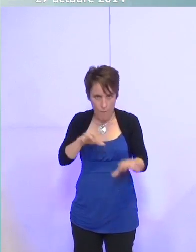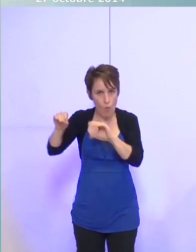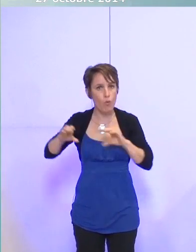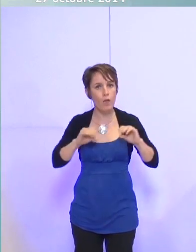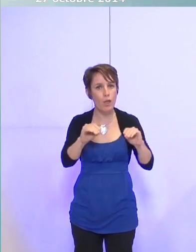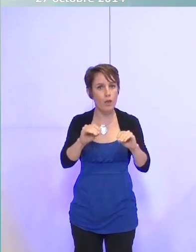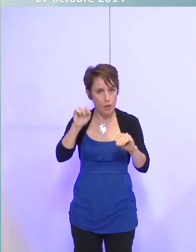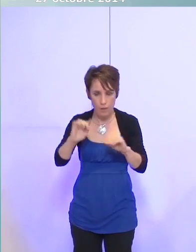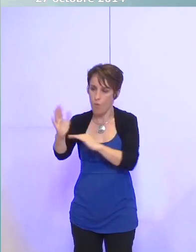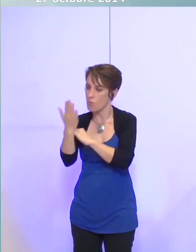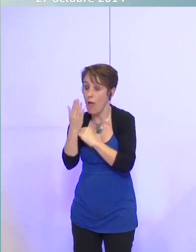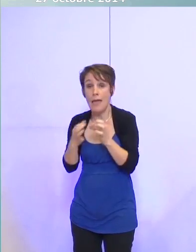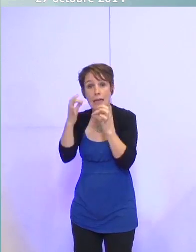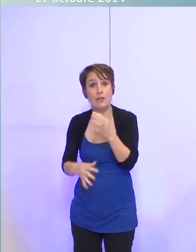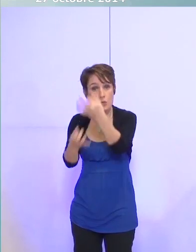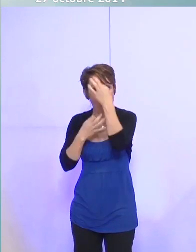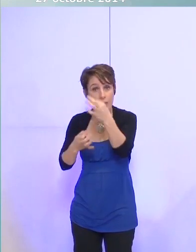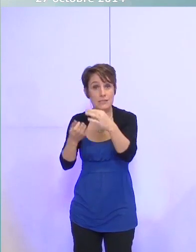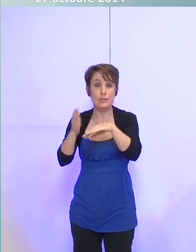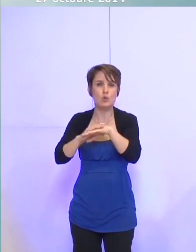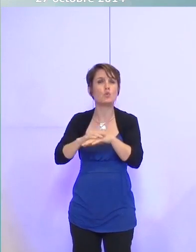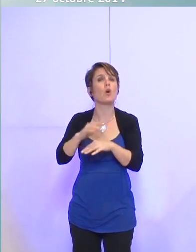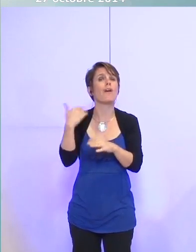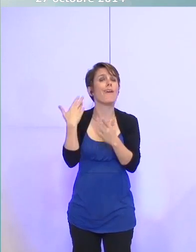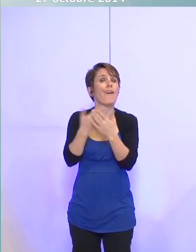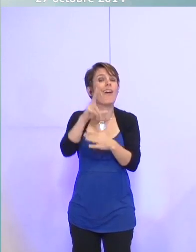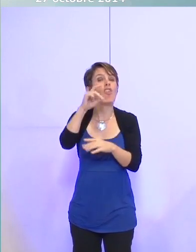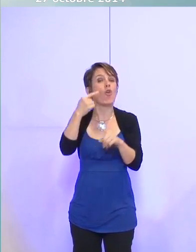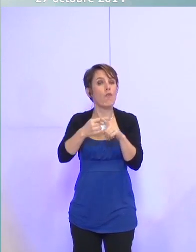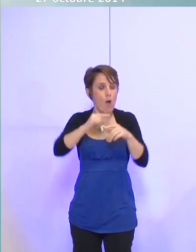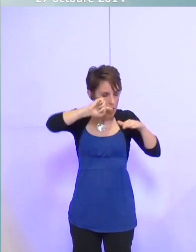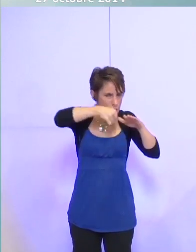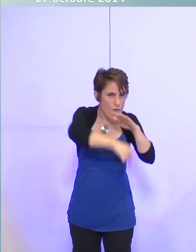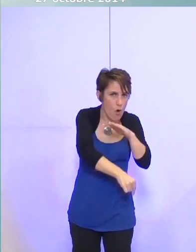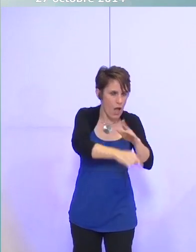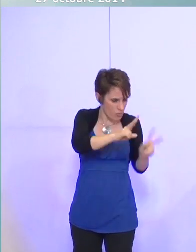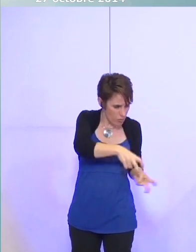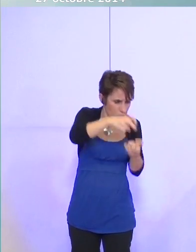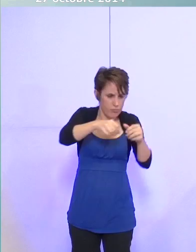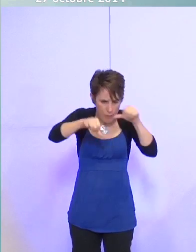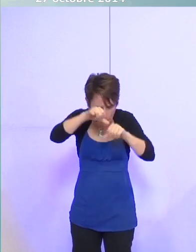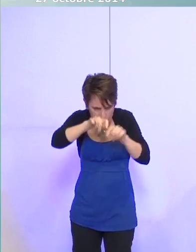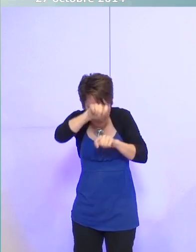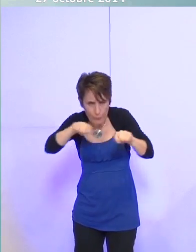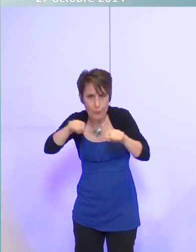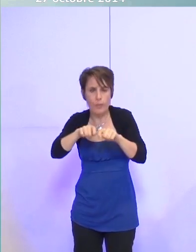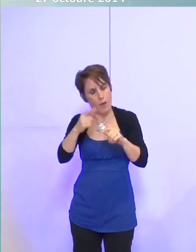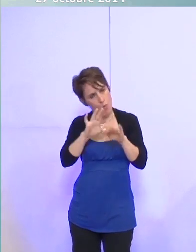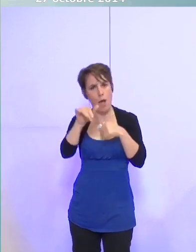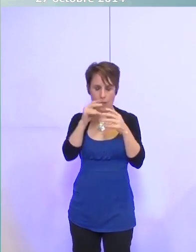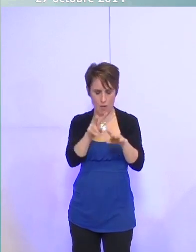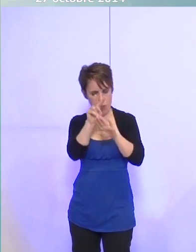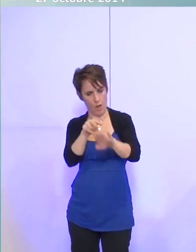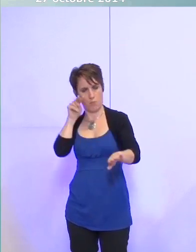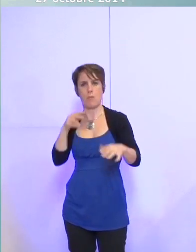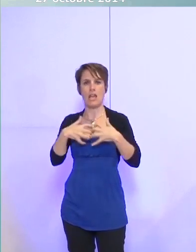ait les résultats précis de ces 30 forages, et après nous pourrons avoir une attitude beaucoup plus scientifique. Car malheureusement, ce